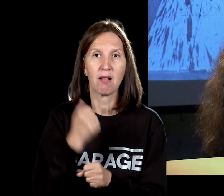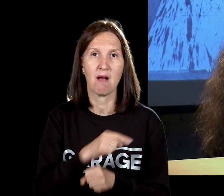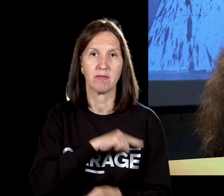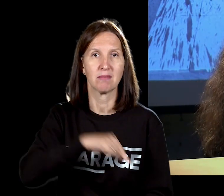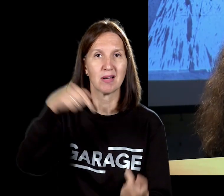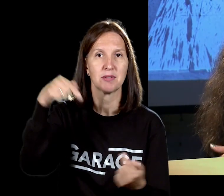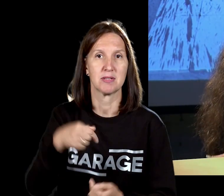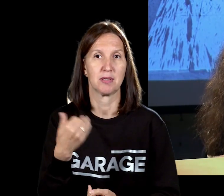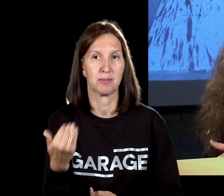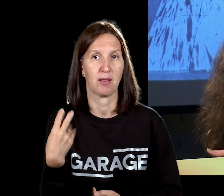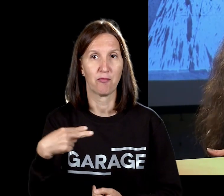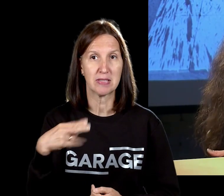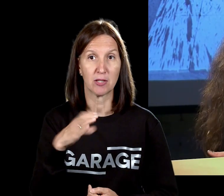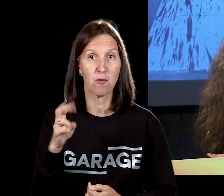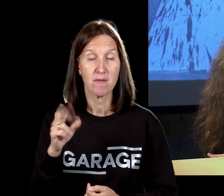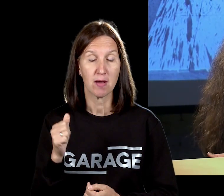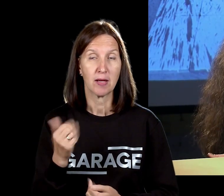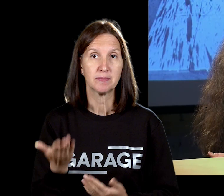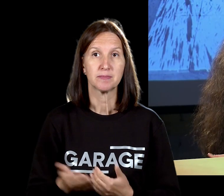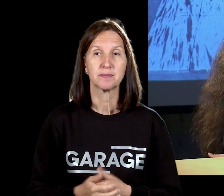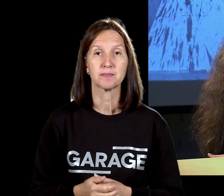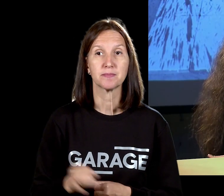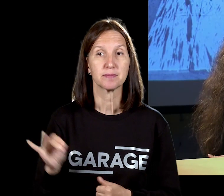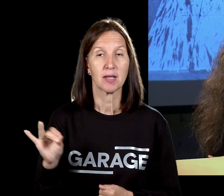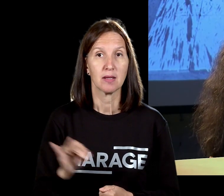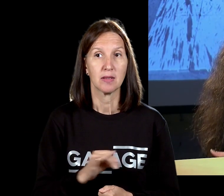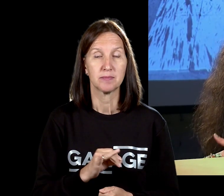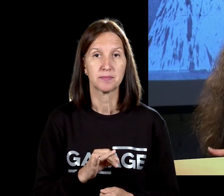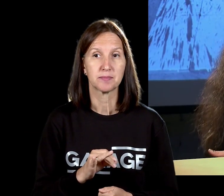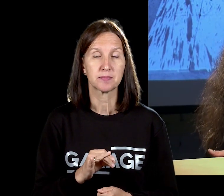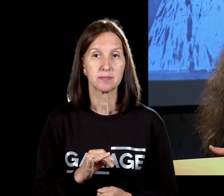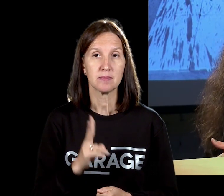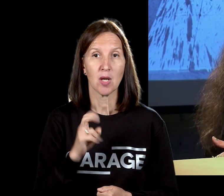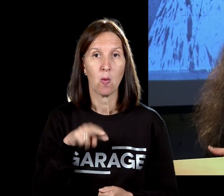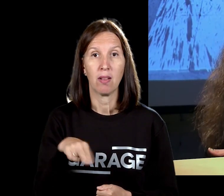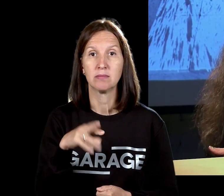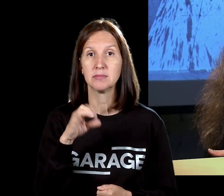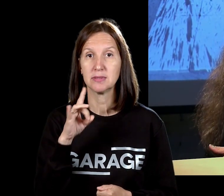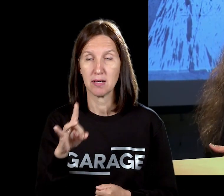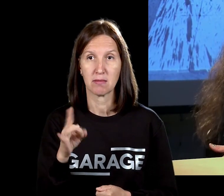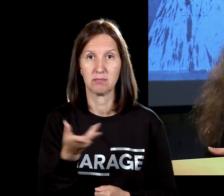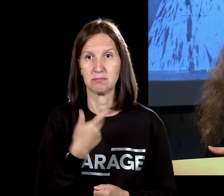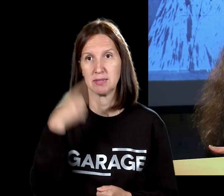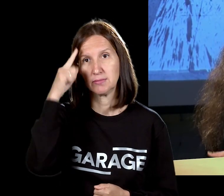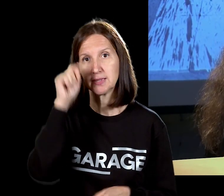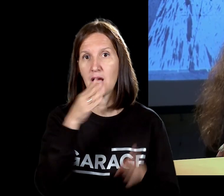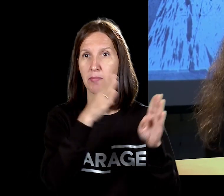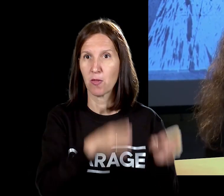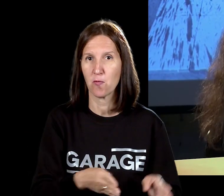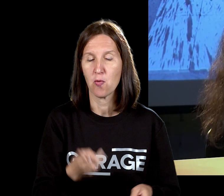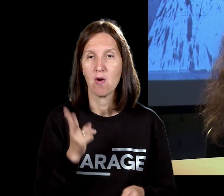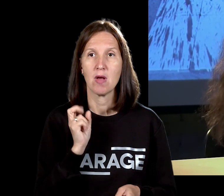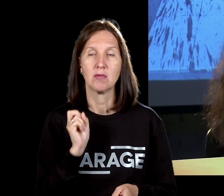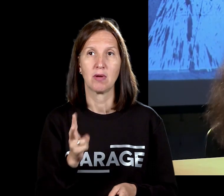характеристикой 20 века, которые этим занимались. И Калдер нам известен прежде всего